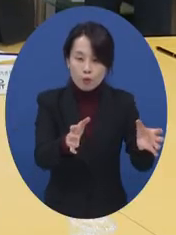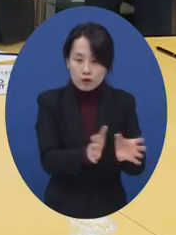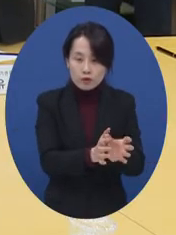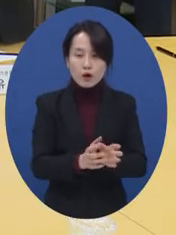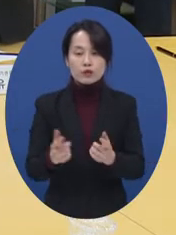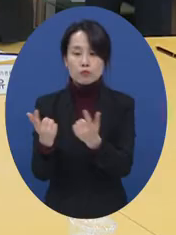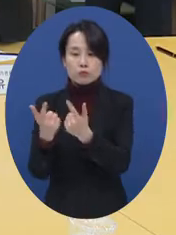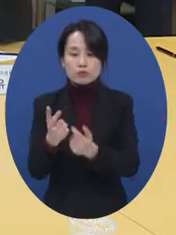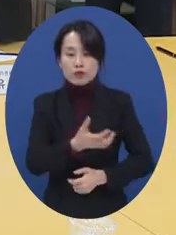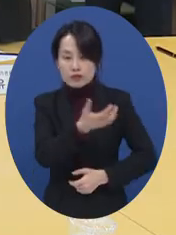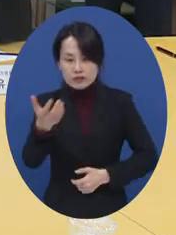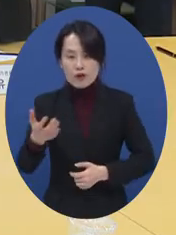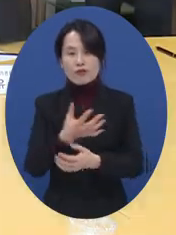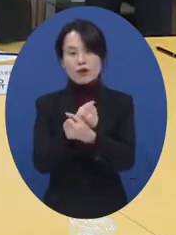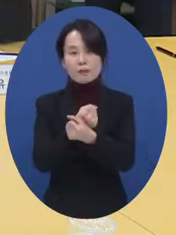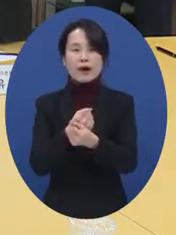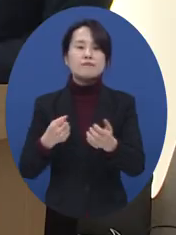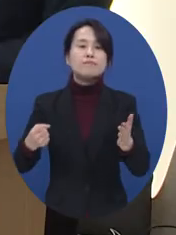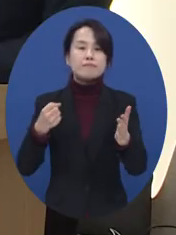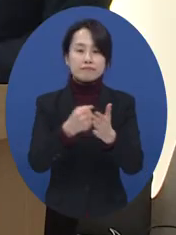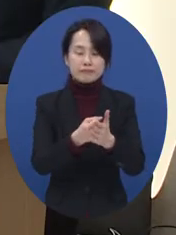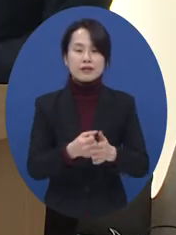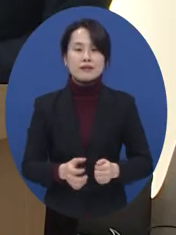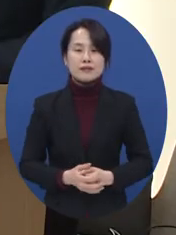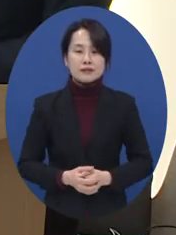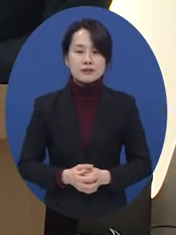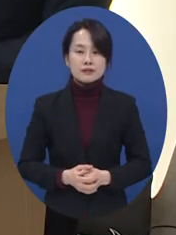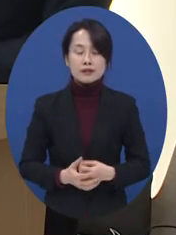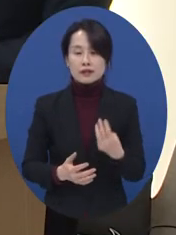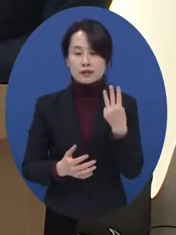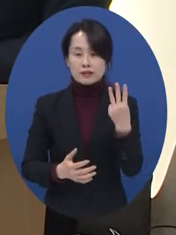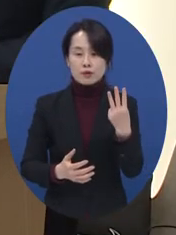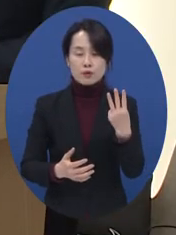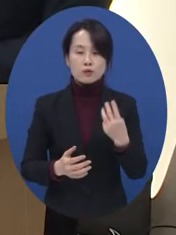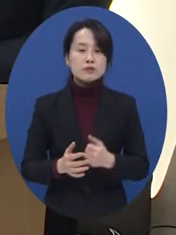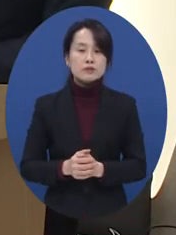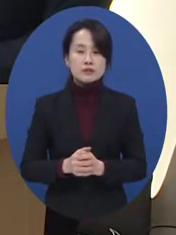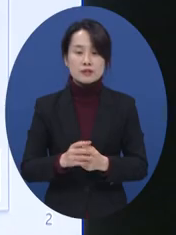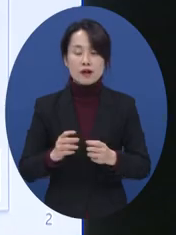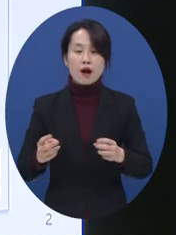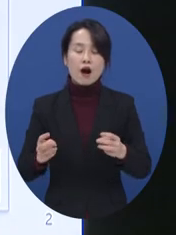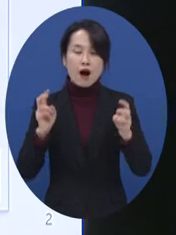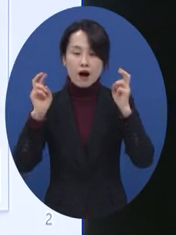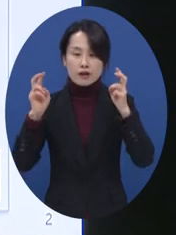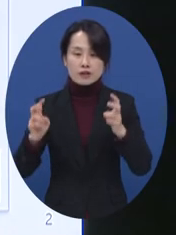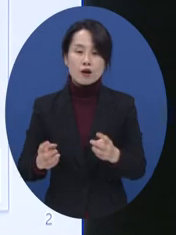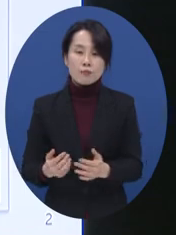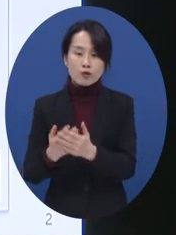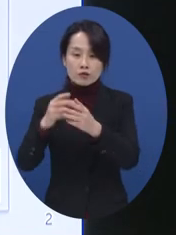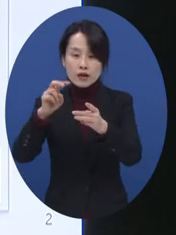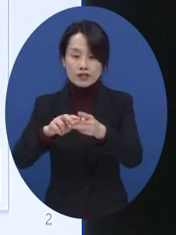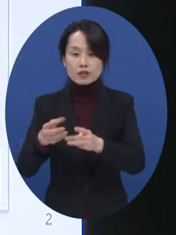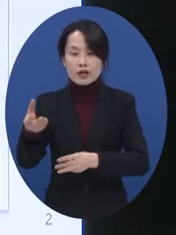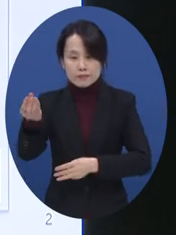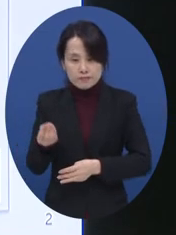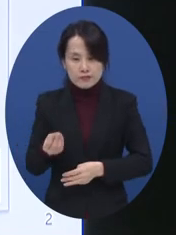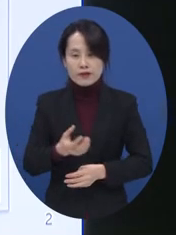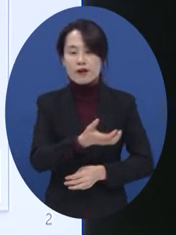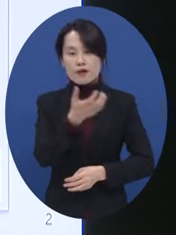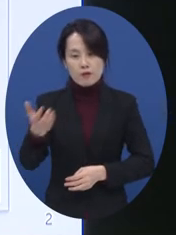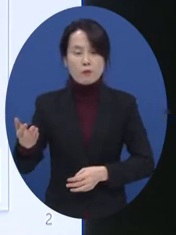이전하는 협약을 맺었습니다 공공기관 3 고순 기업 성장 센터 건물 일부를 임대해 옮길